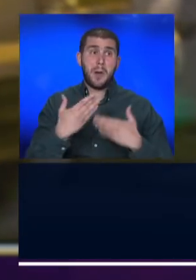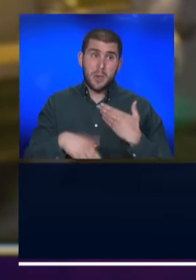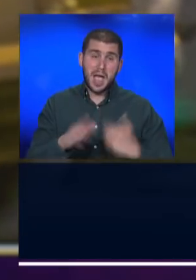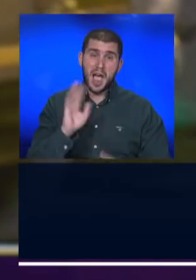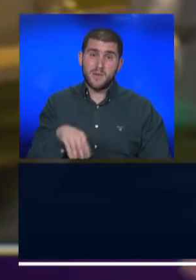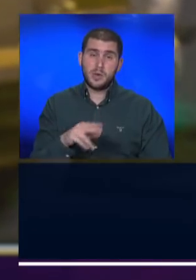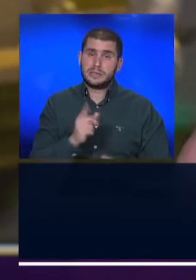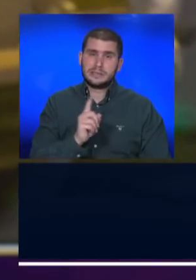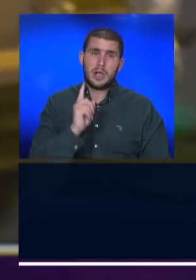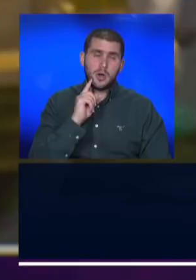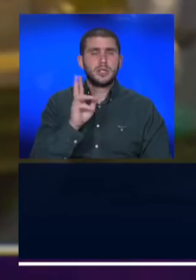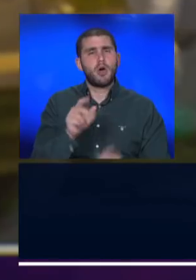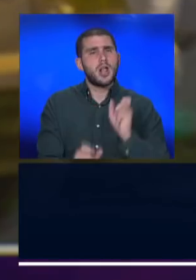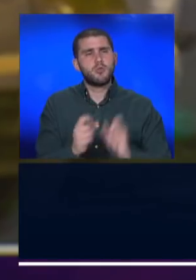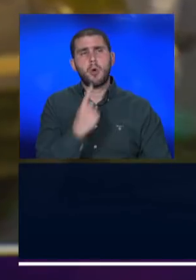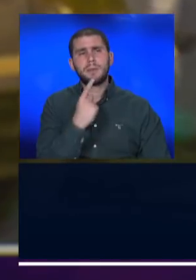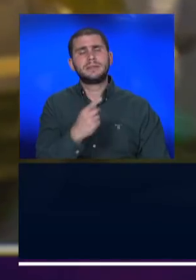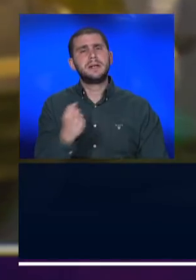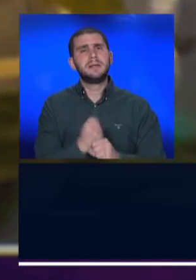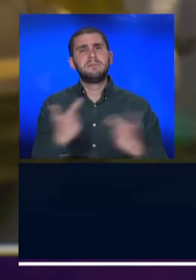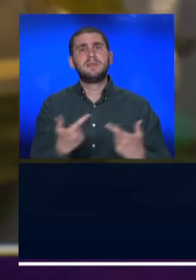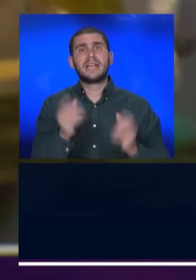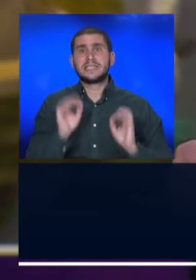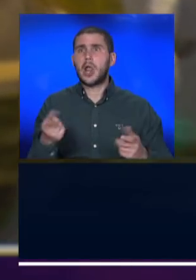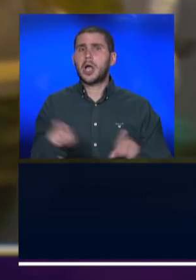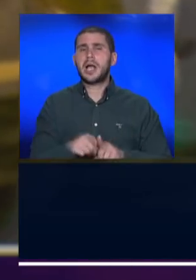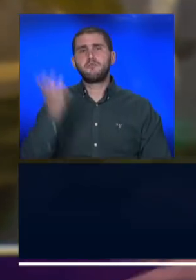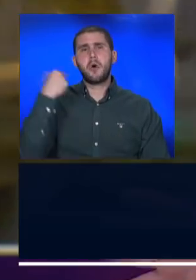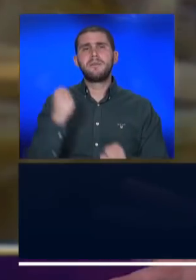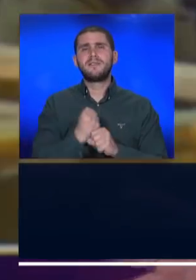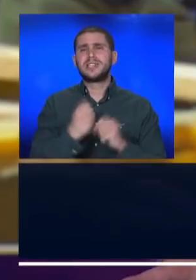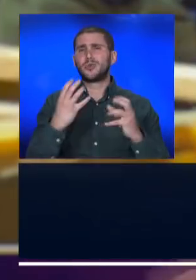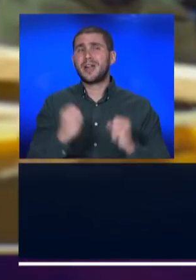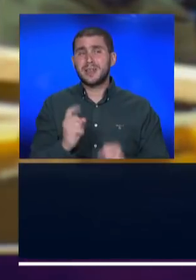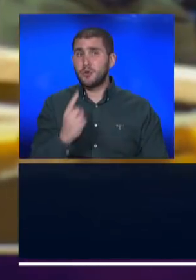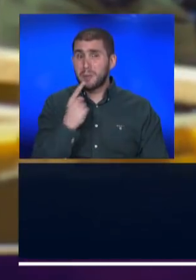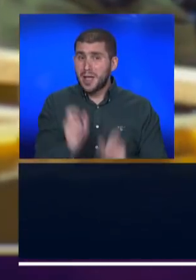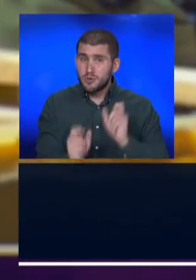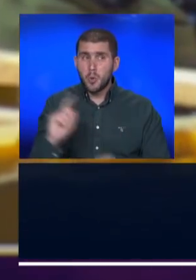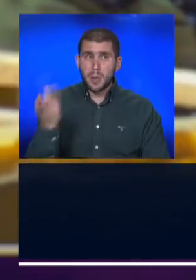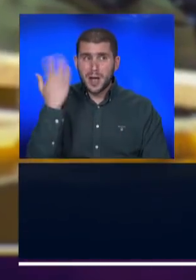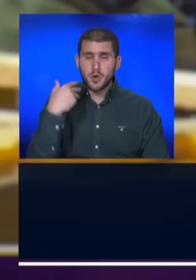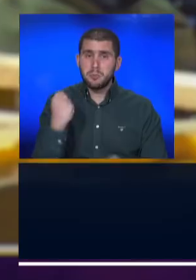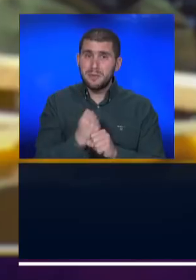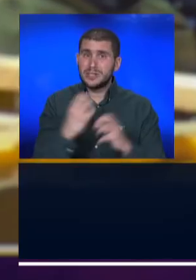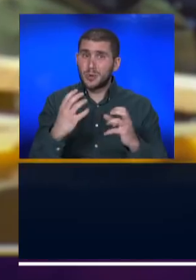אנשים שאומרים, זה מבצע רציני, זה לא כמו המבצע שהיה בצוק איתן. ומי שאומר את זה, זה אנשים שהם כולם היו בצוק איתן. כן, מי שנהל את המבצע הזה, הם כולם אנשים שניהלו את מבצע צוק